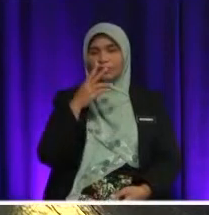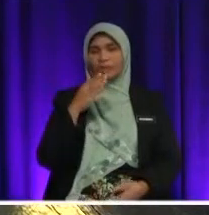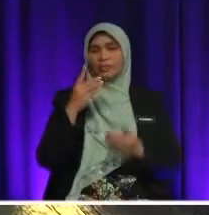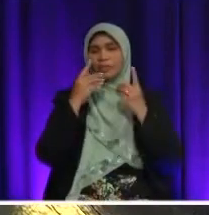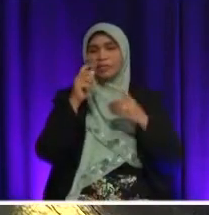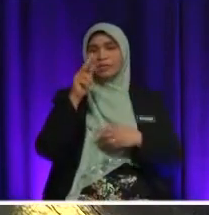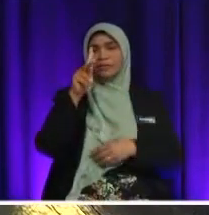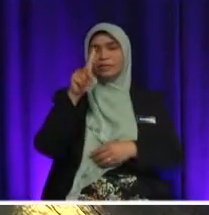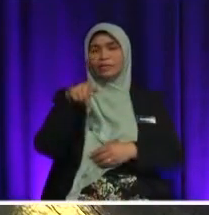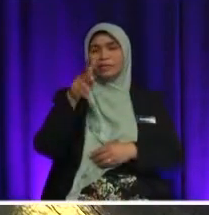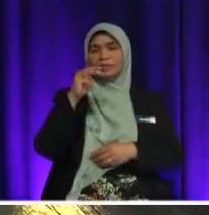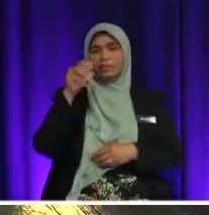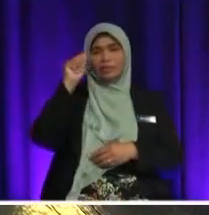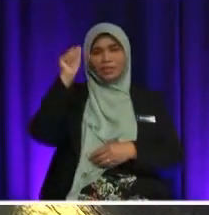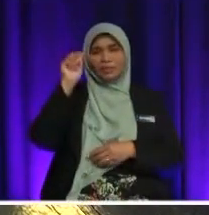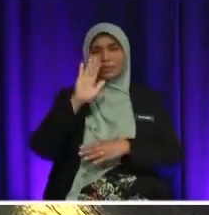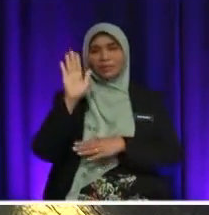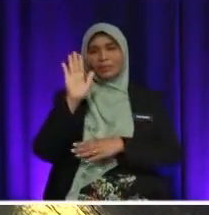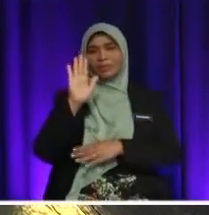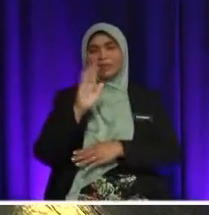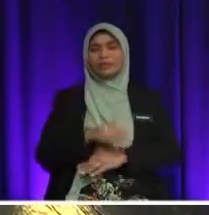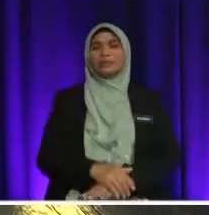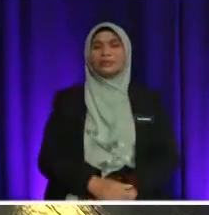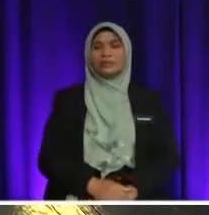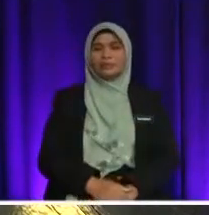Gebyar Salamualaikum bye bye